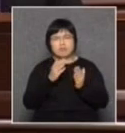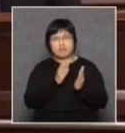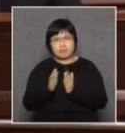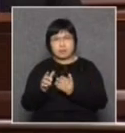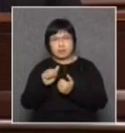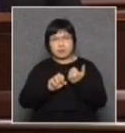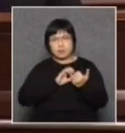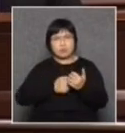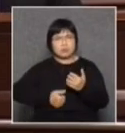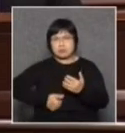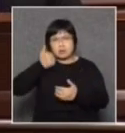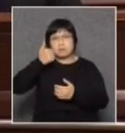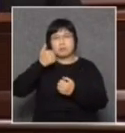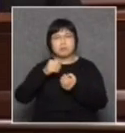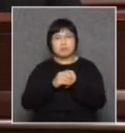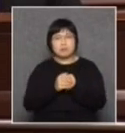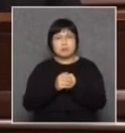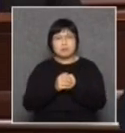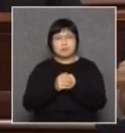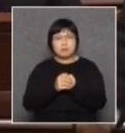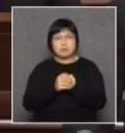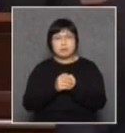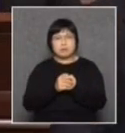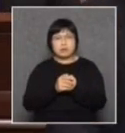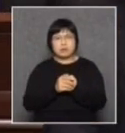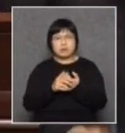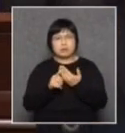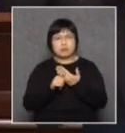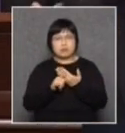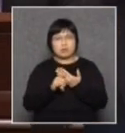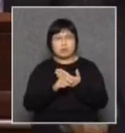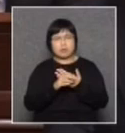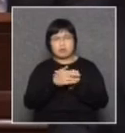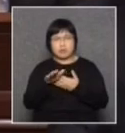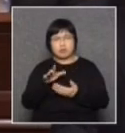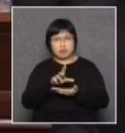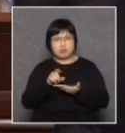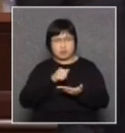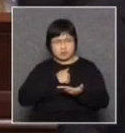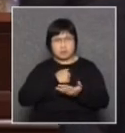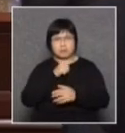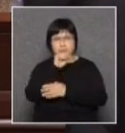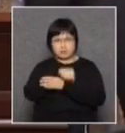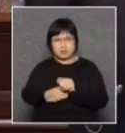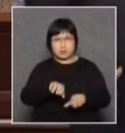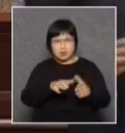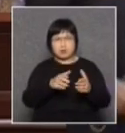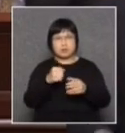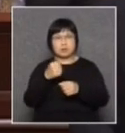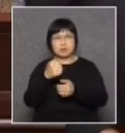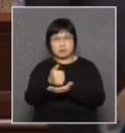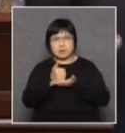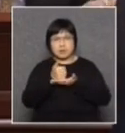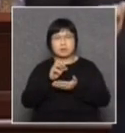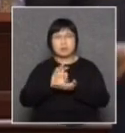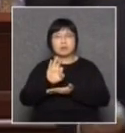成功地就係令到禁毒專員咧係承諾喺開呢個編內職位3年